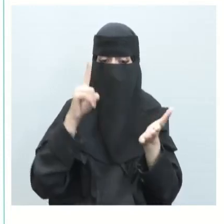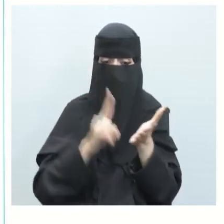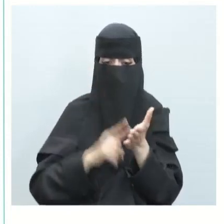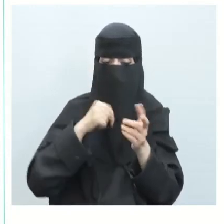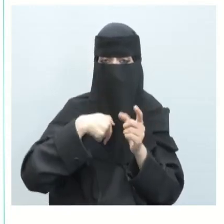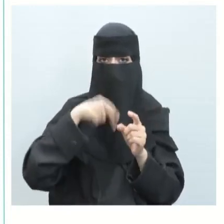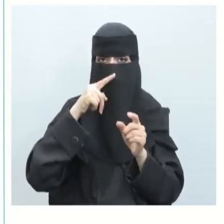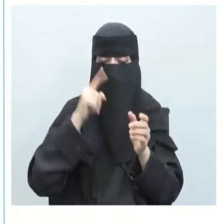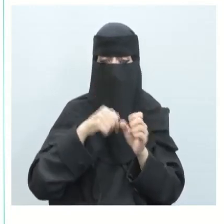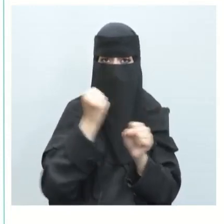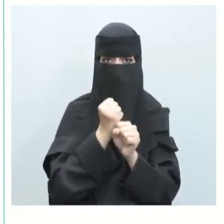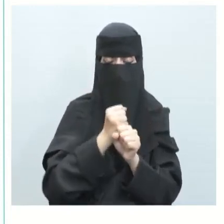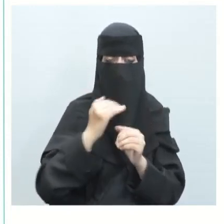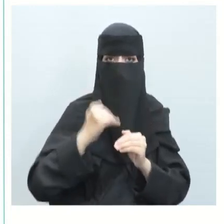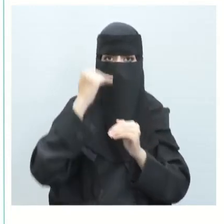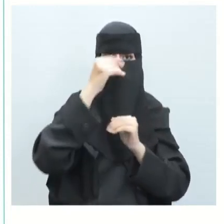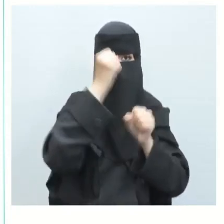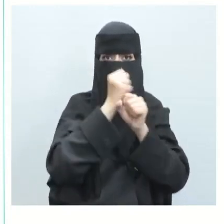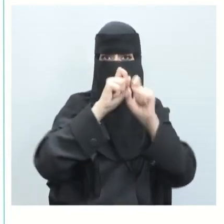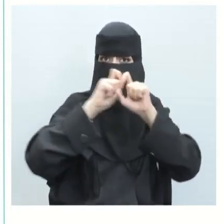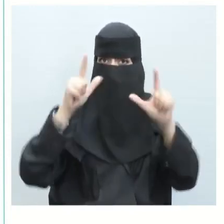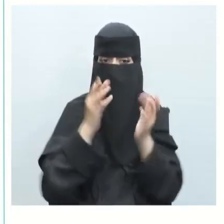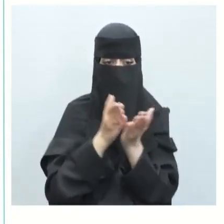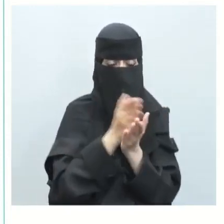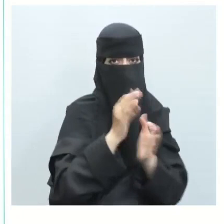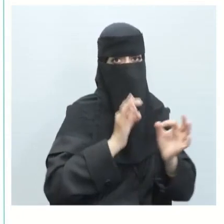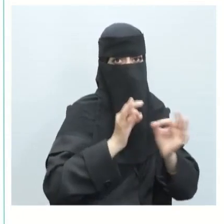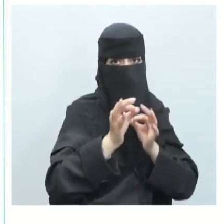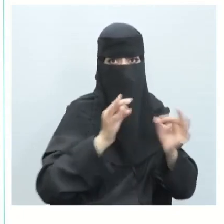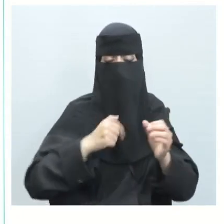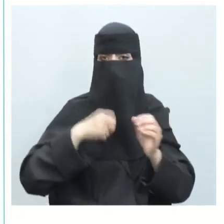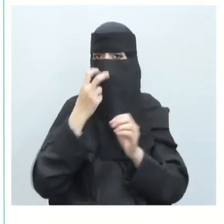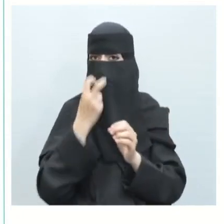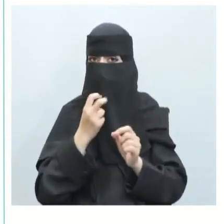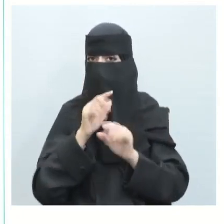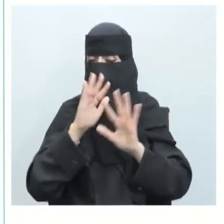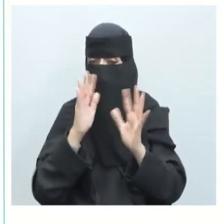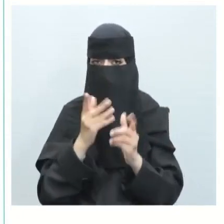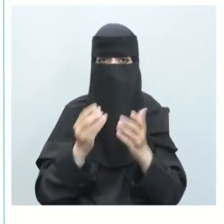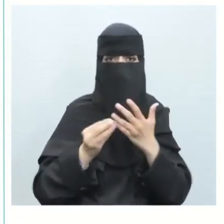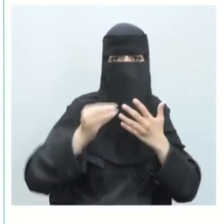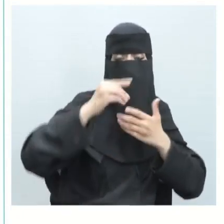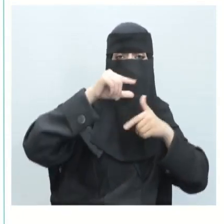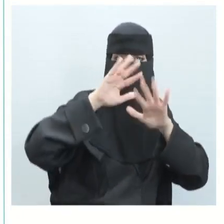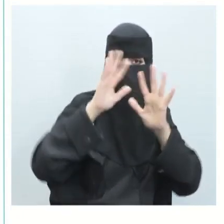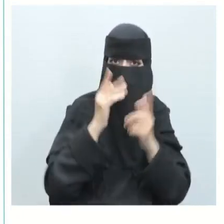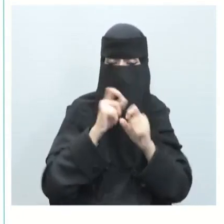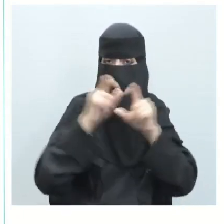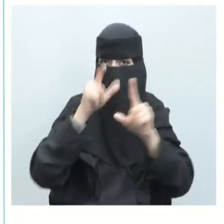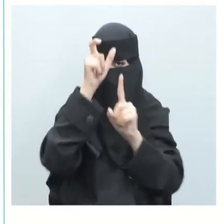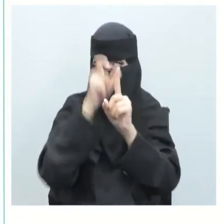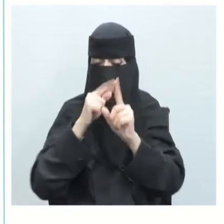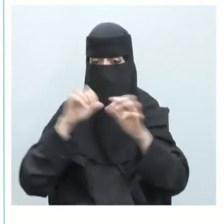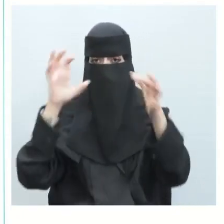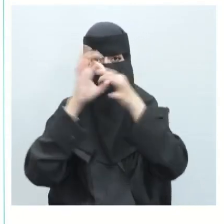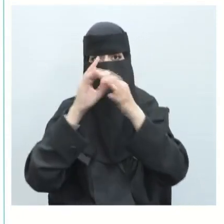الكفاءه وذلك من خلال وضوح الاجراءات السياسات القواعد الخطوات ايضا كل ما